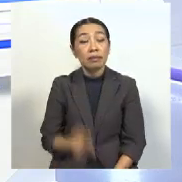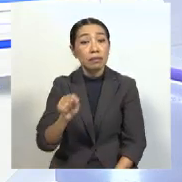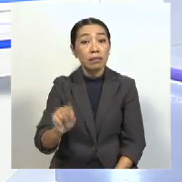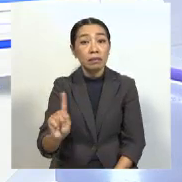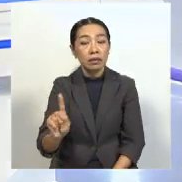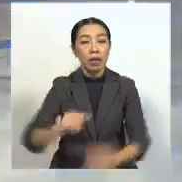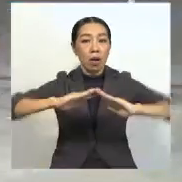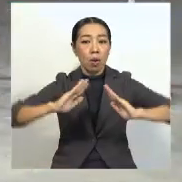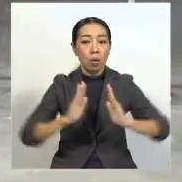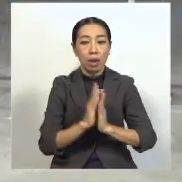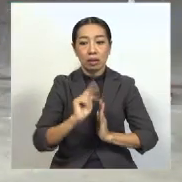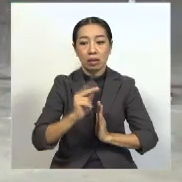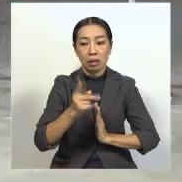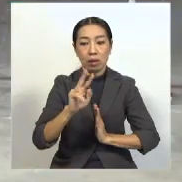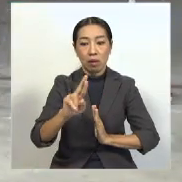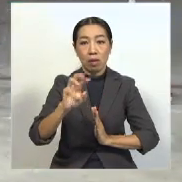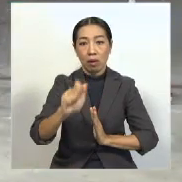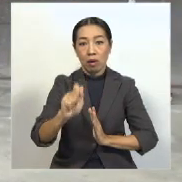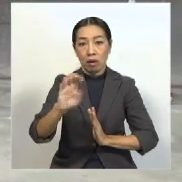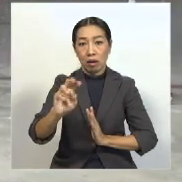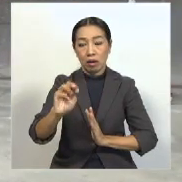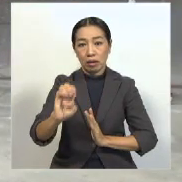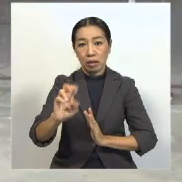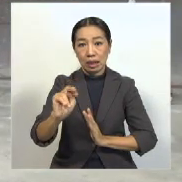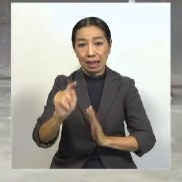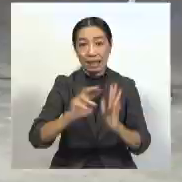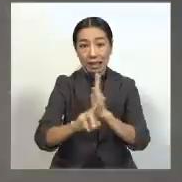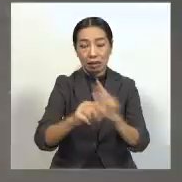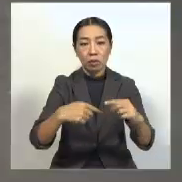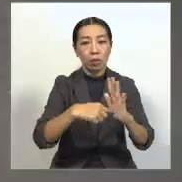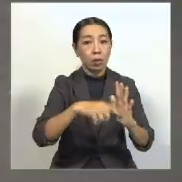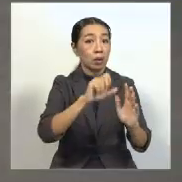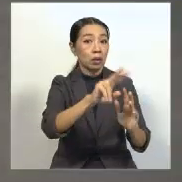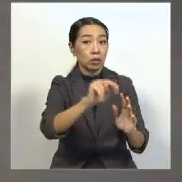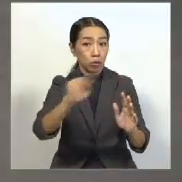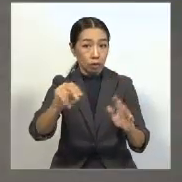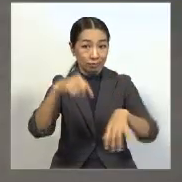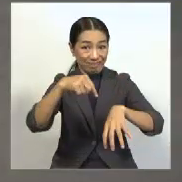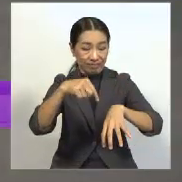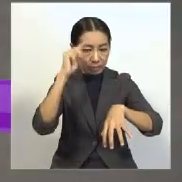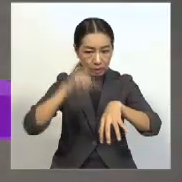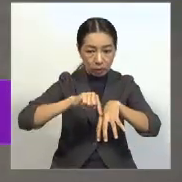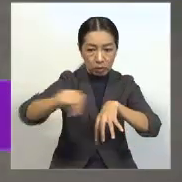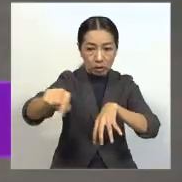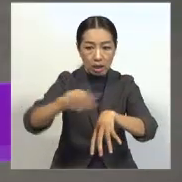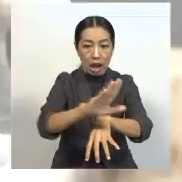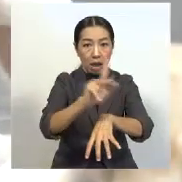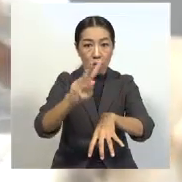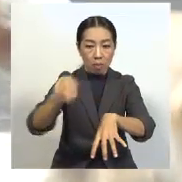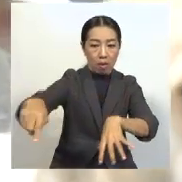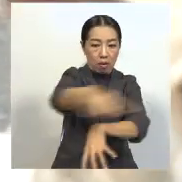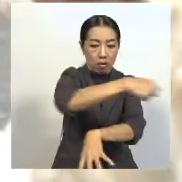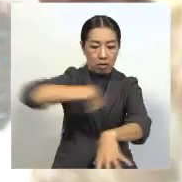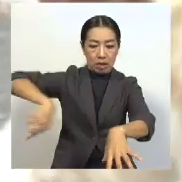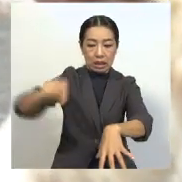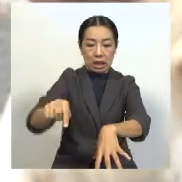ณโดยรอบวัดนครอินทร์ที่ตำบลสวนใหญ่อำเภอเมืองจังหวัดนนทบุรีรัศมี5กิโลเมตรผมไล่เลียงพื้นที่ไปดูเนี่ยฮะ